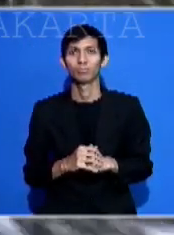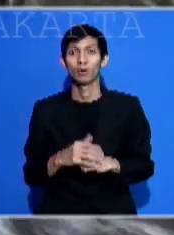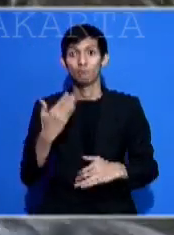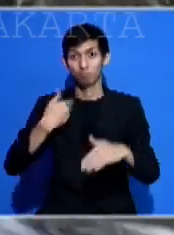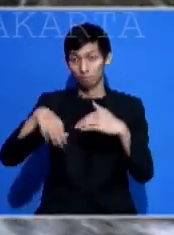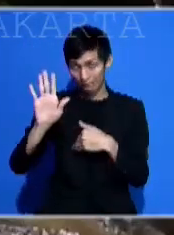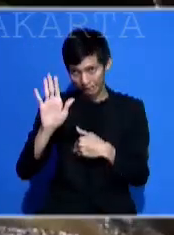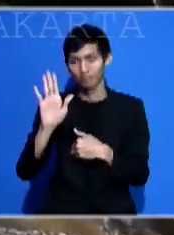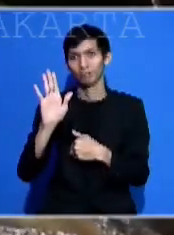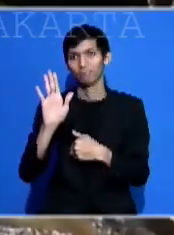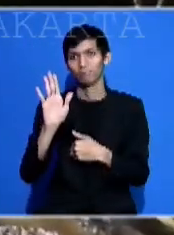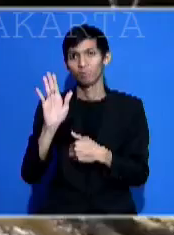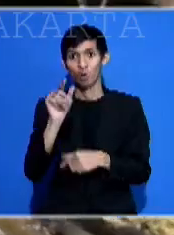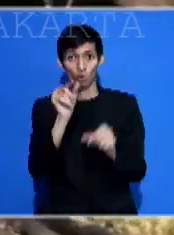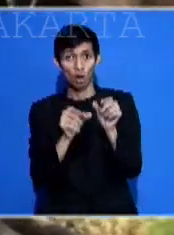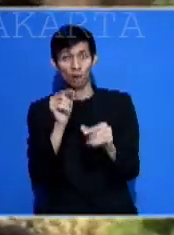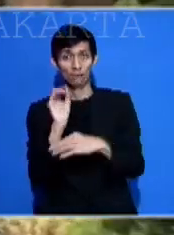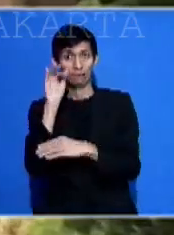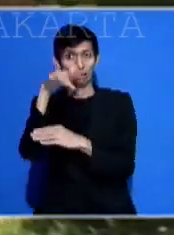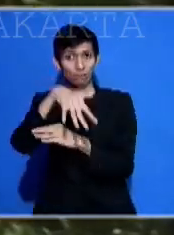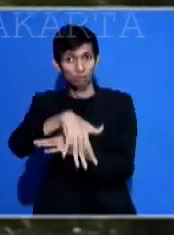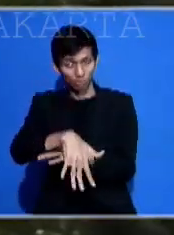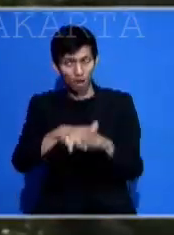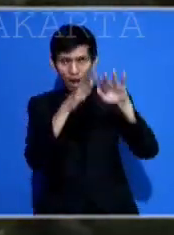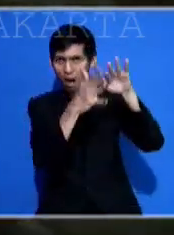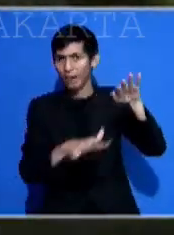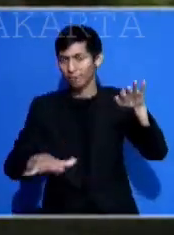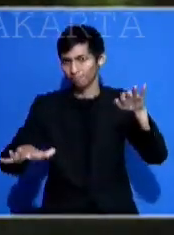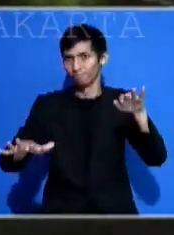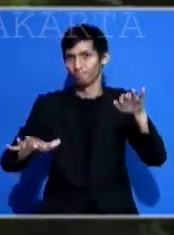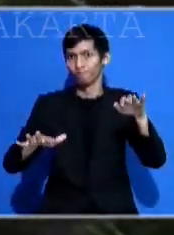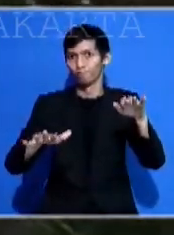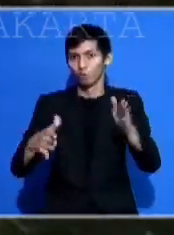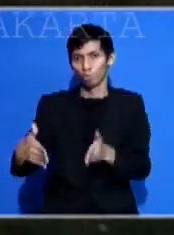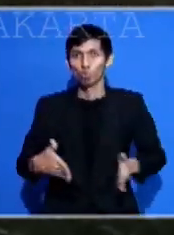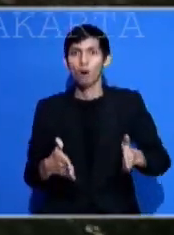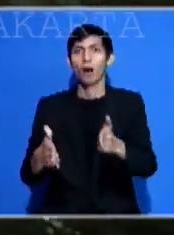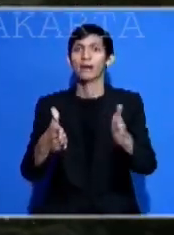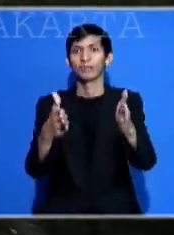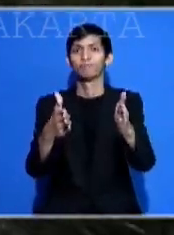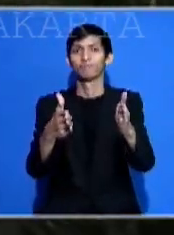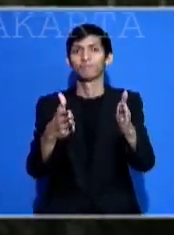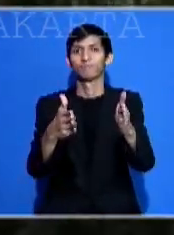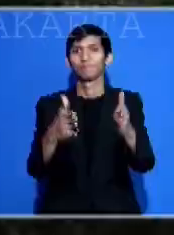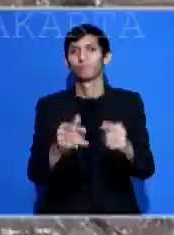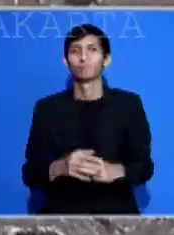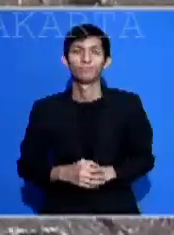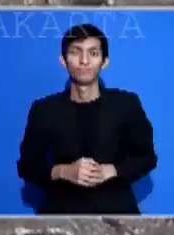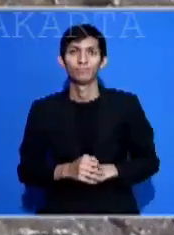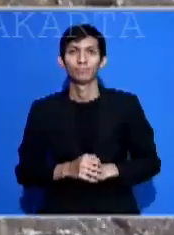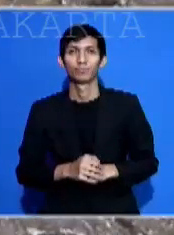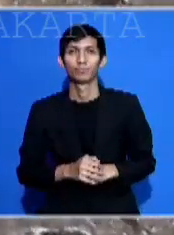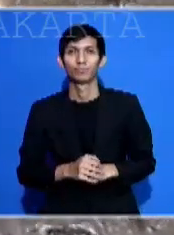ananging ing jujukan wisata Curug Klimpang menika toyanipun mili ing setunggaling selo kanthi kemiringan kawan doso gangsal derajat.